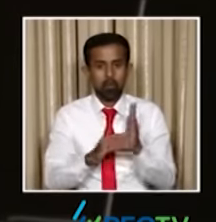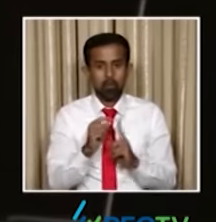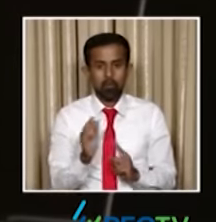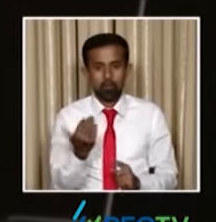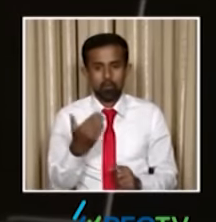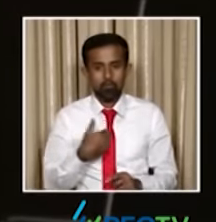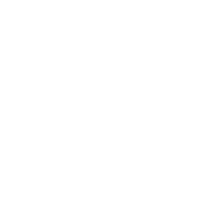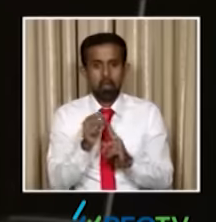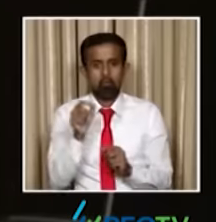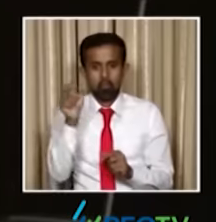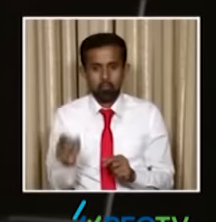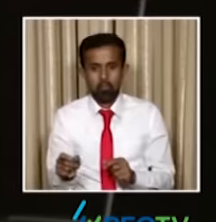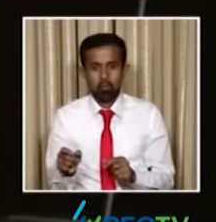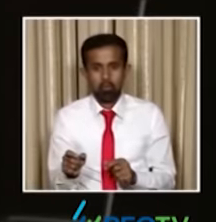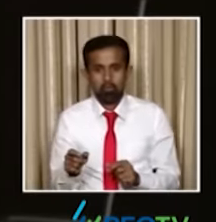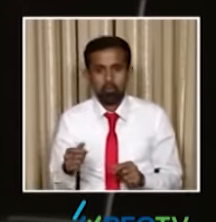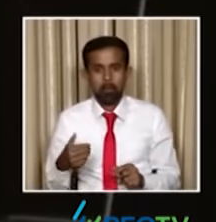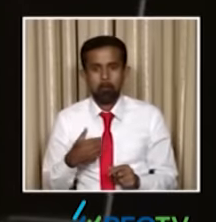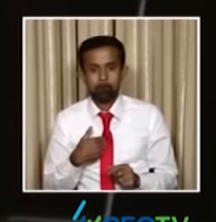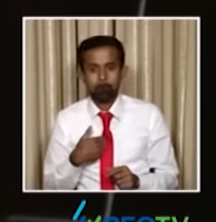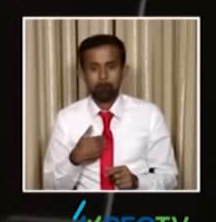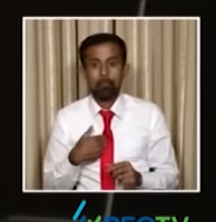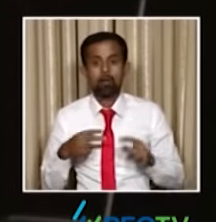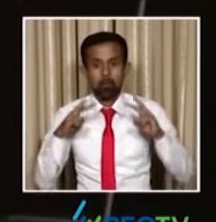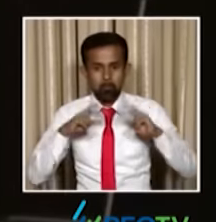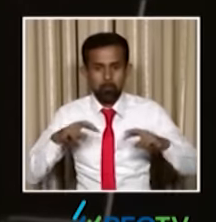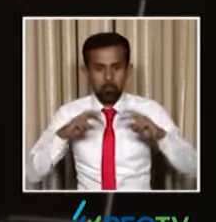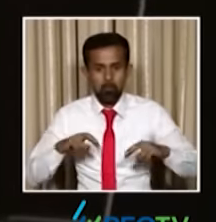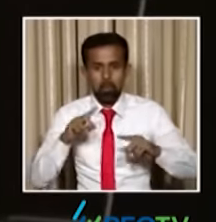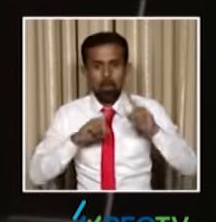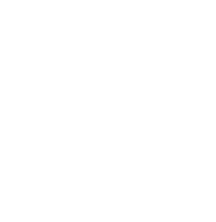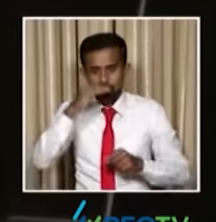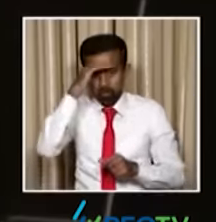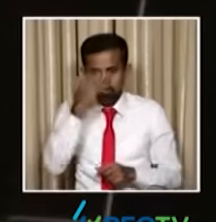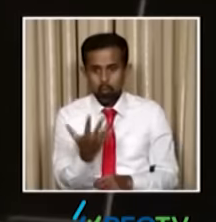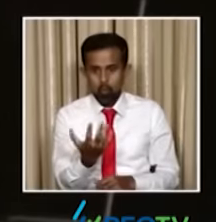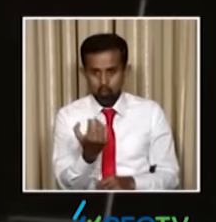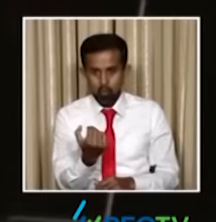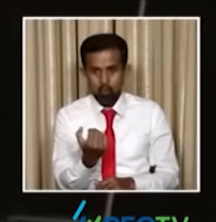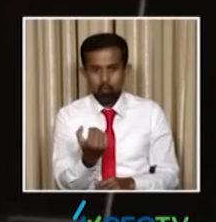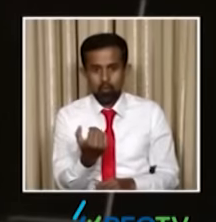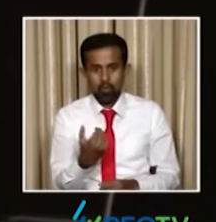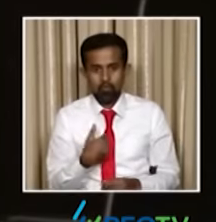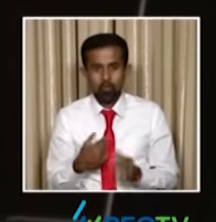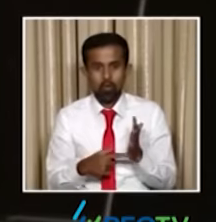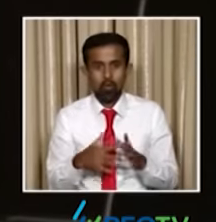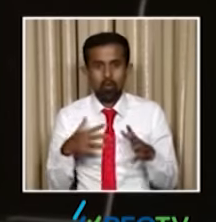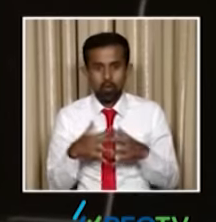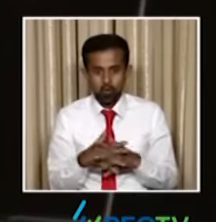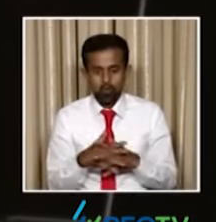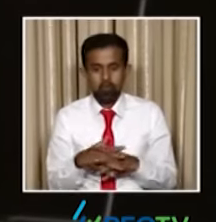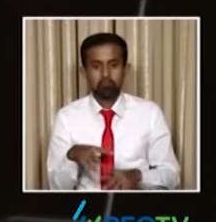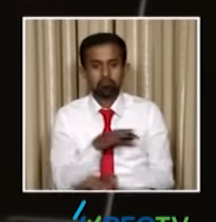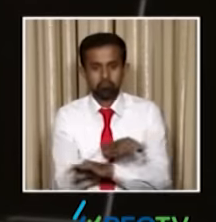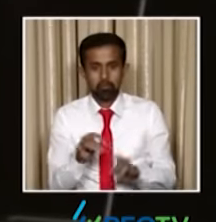මට පහර දීමකට ලක් කරා මේක ගැන මට පරීක්ෂණයක් ගරු කතානායකතුමාගෙන් අවශ්‍යයි සහ මම මේකේ නීතියානුකූලව පියවර